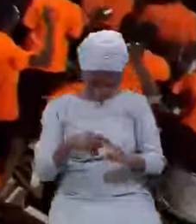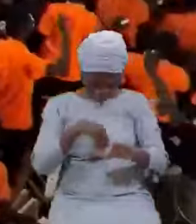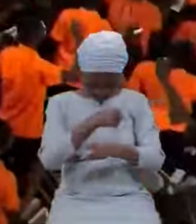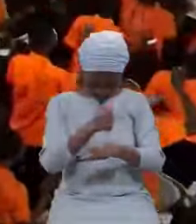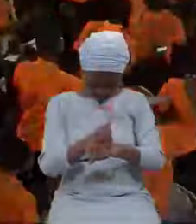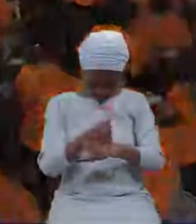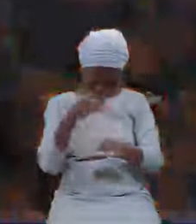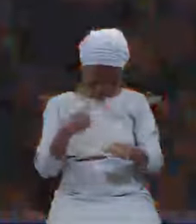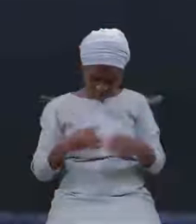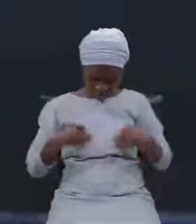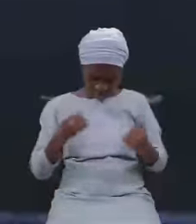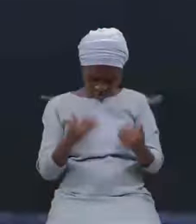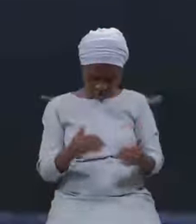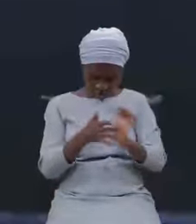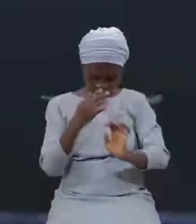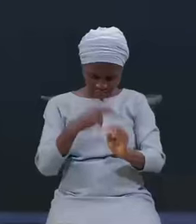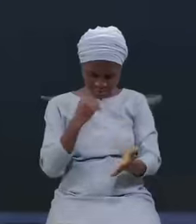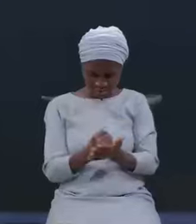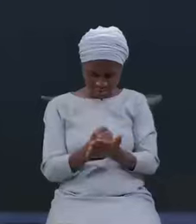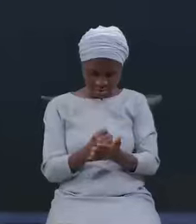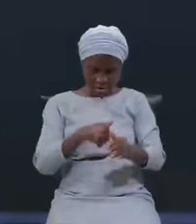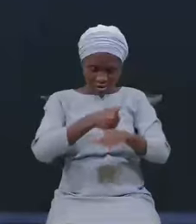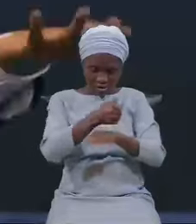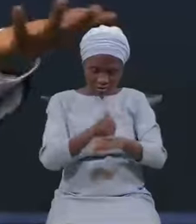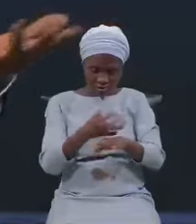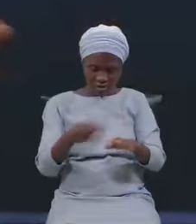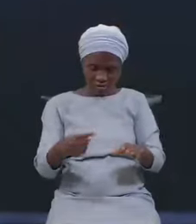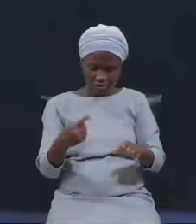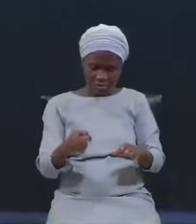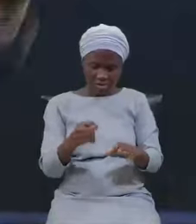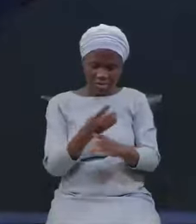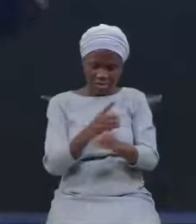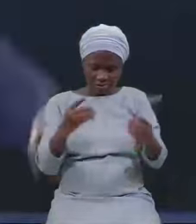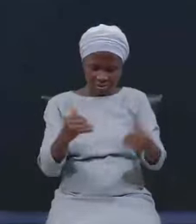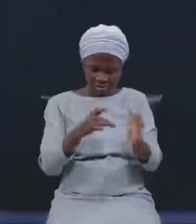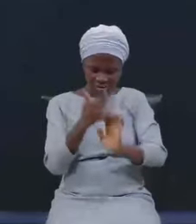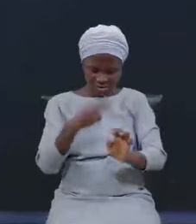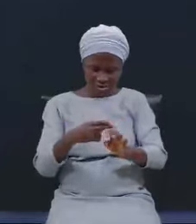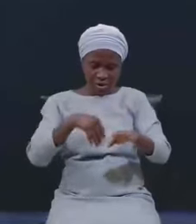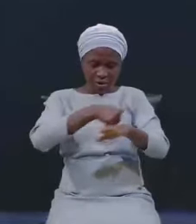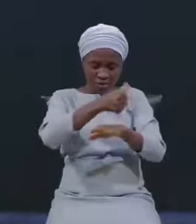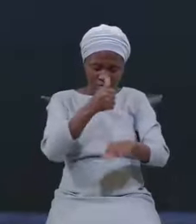la délivrance maintenant. Confirme ton miracle dans chaque vie.